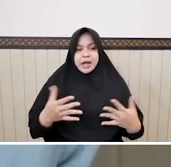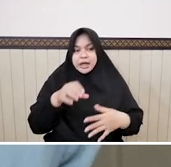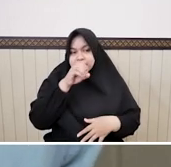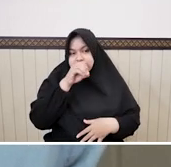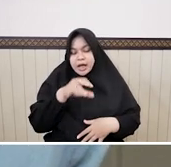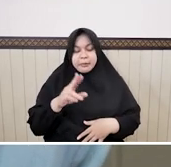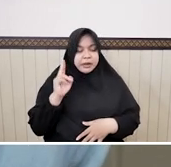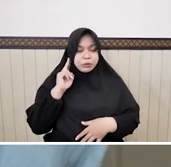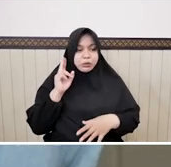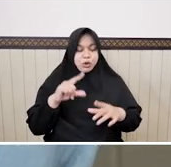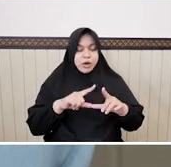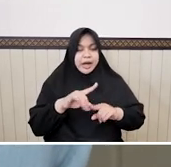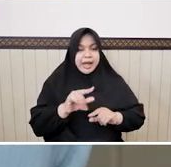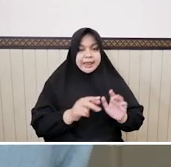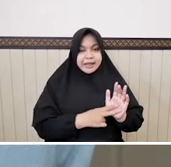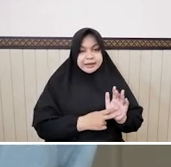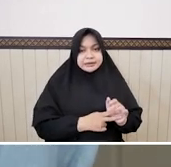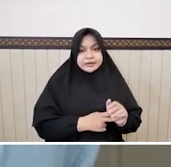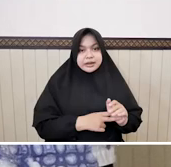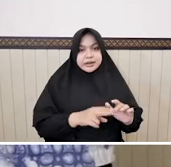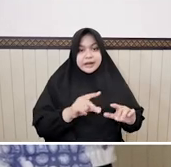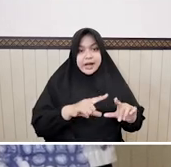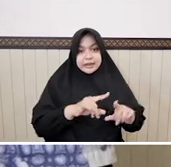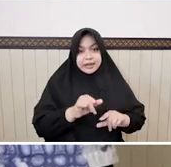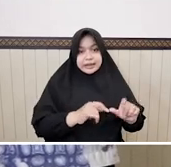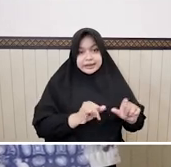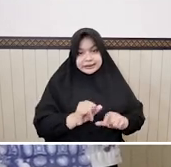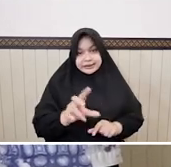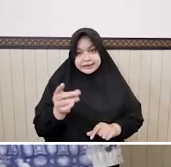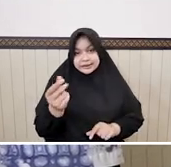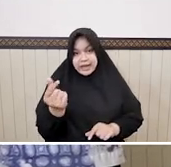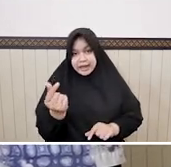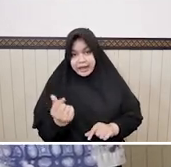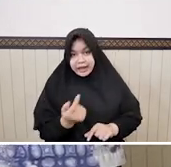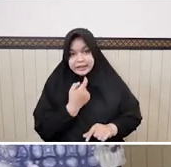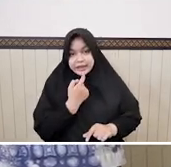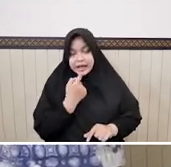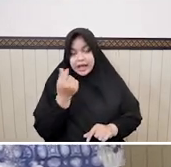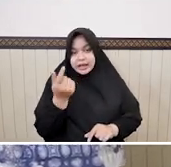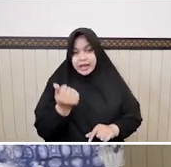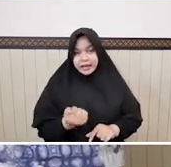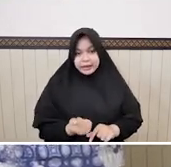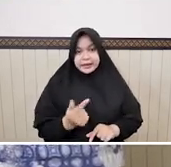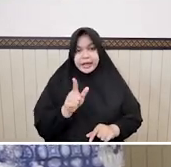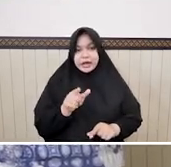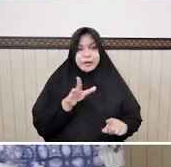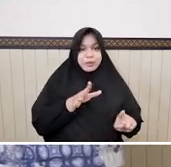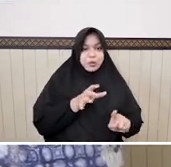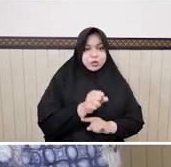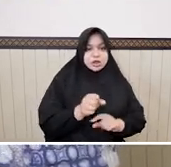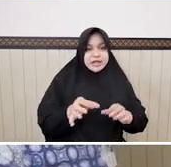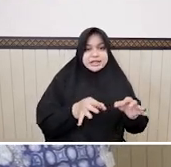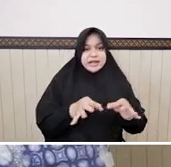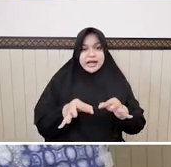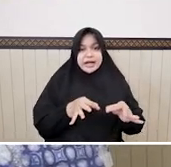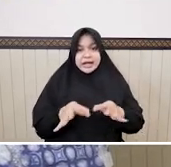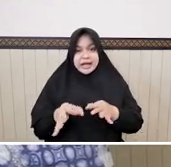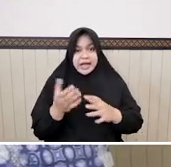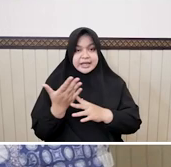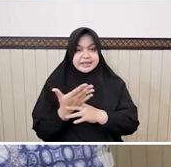disampaikan oleh guru Ratri soal anggaran Apakah mewujudkan sarana yang aksesibel